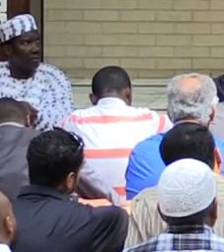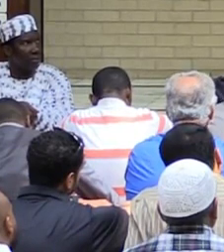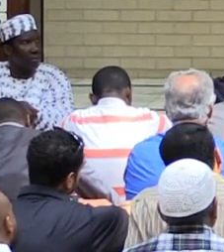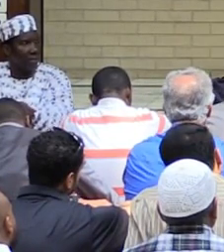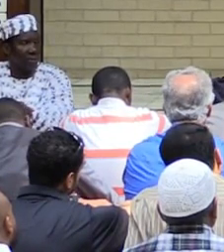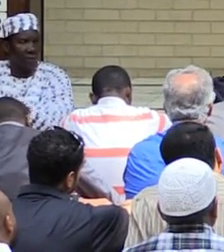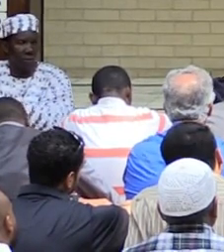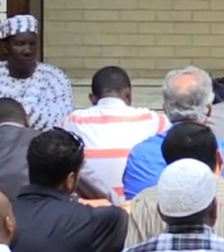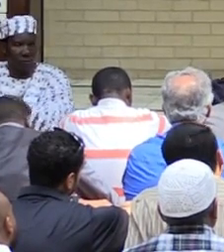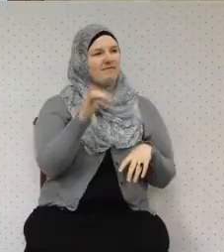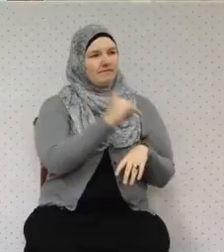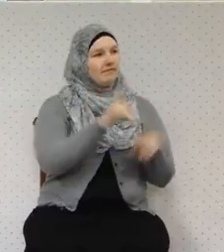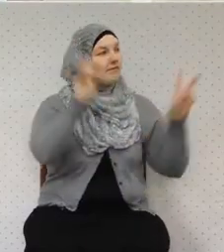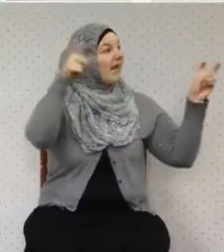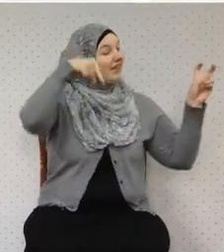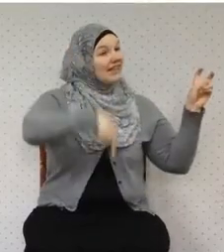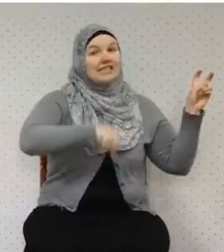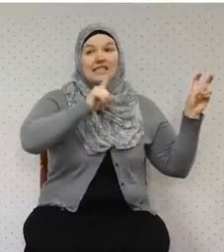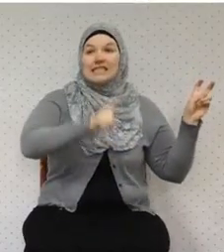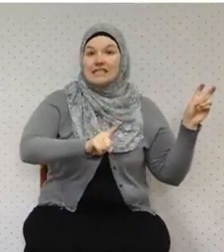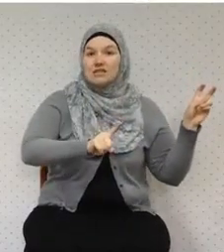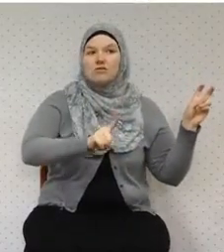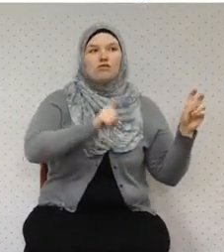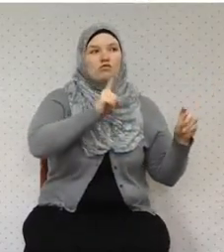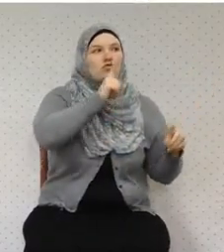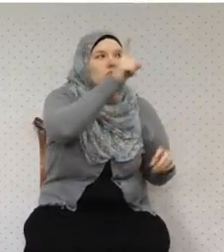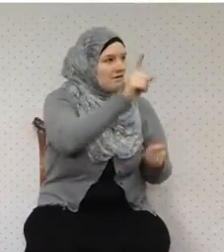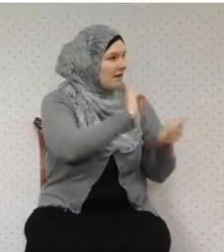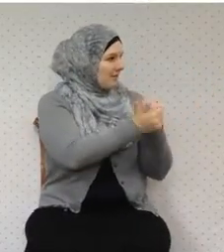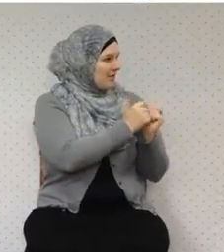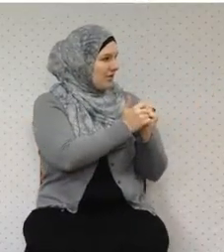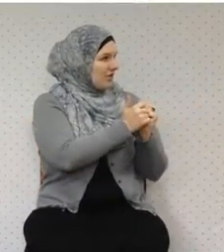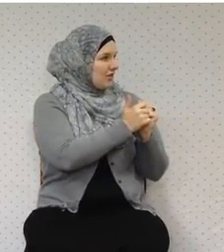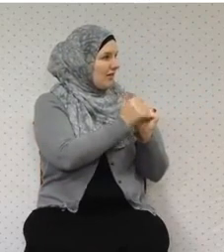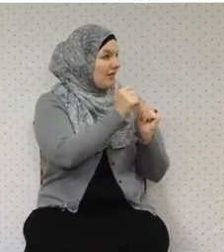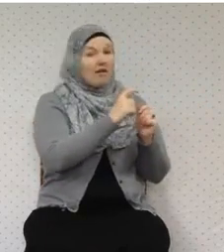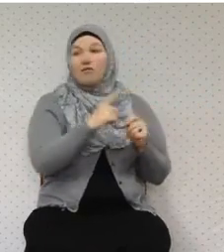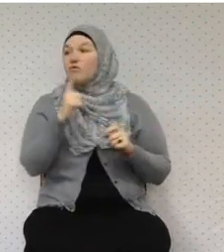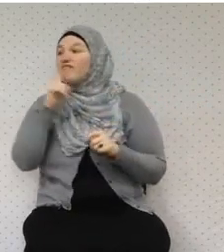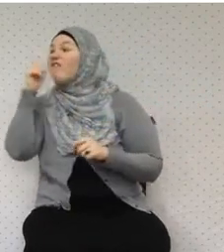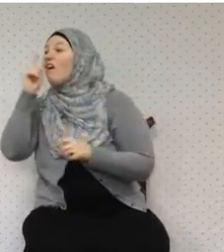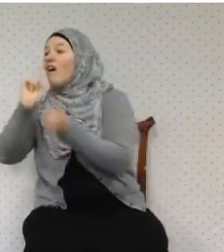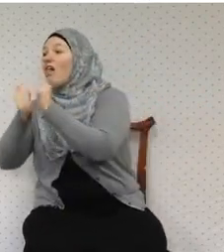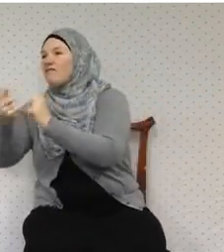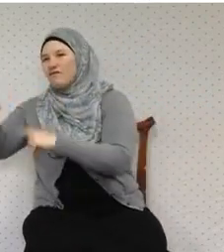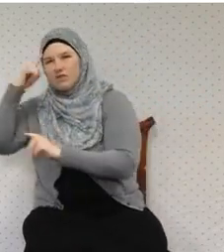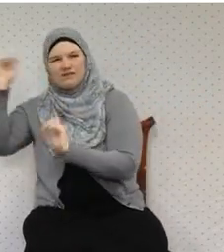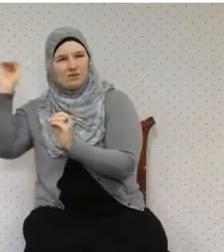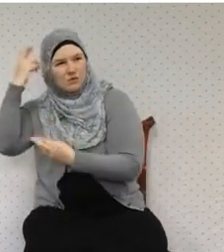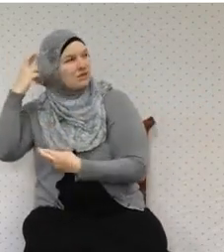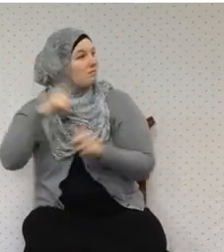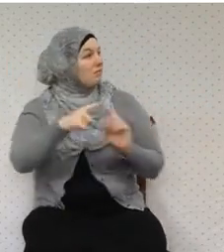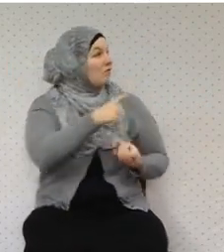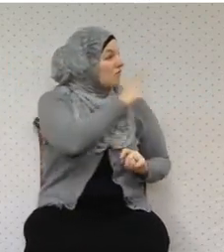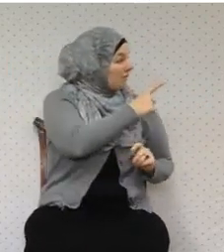يتنافس المتنافسون. This is where real and true competition should be. To